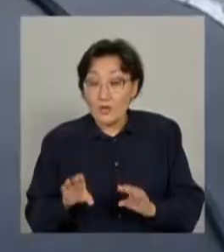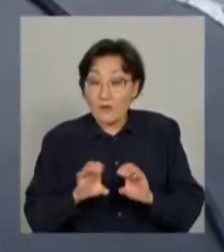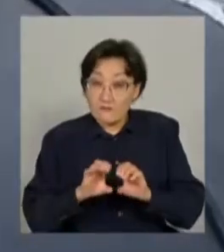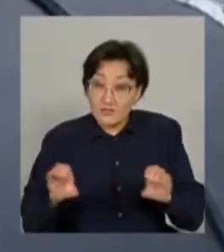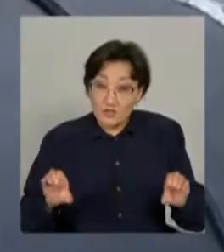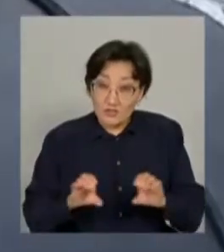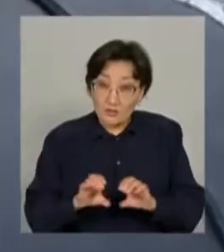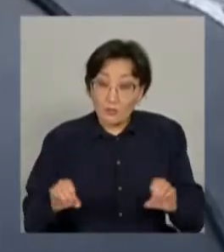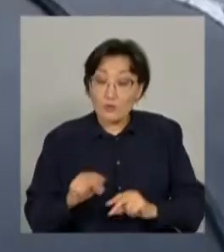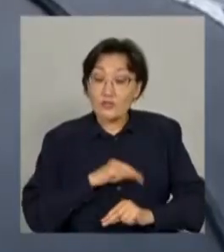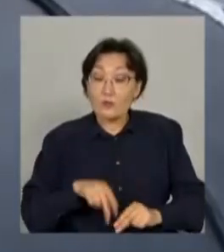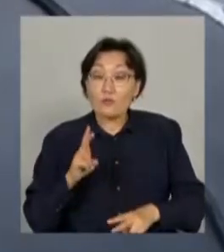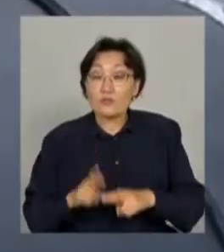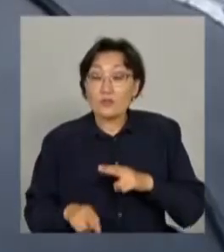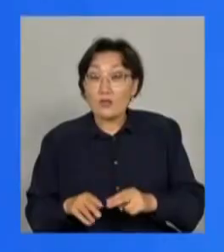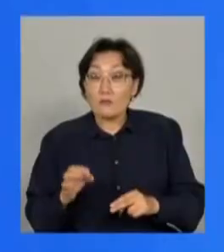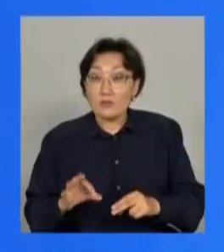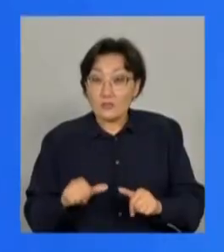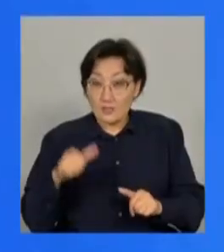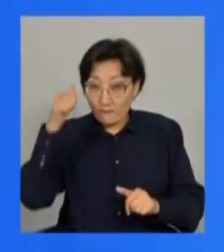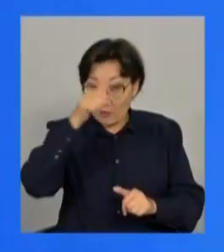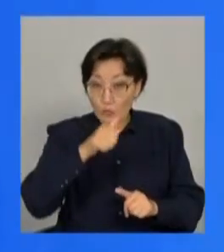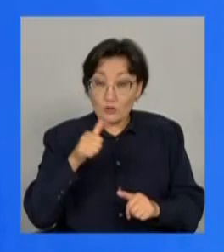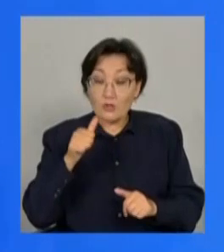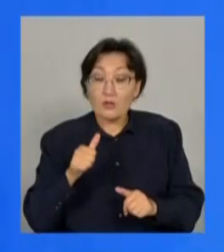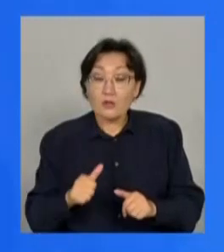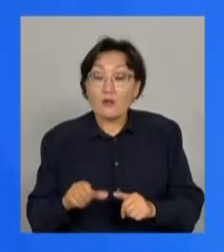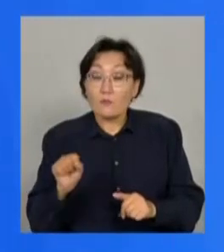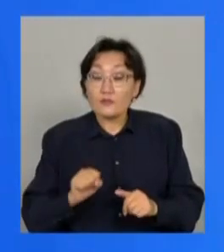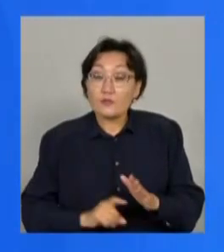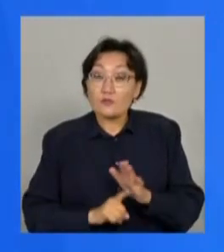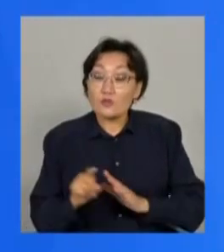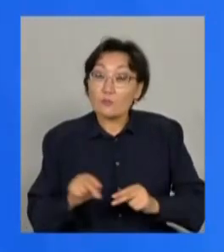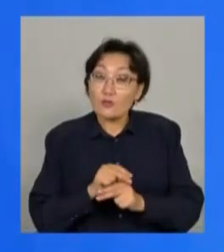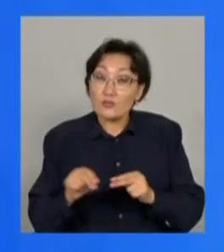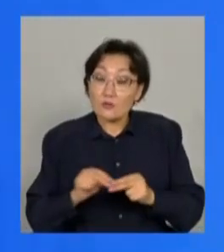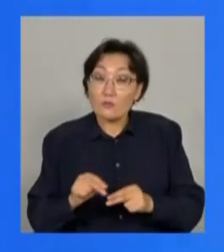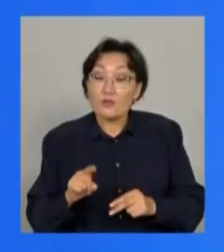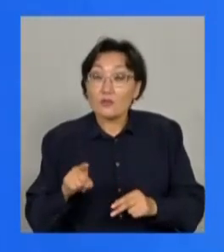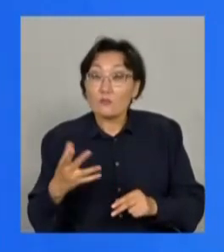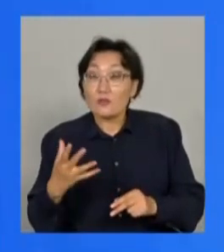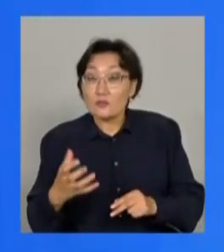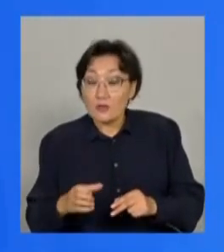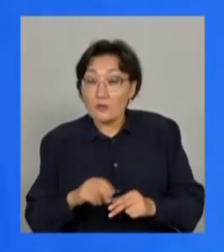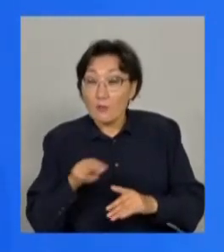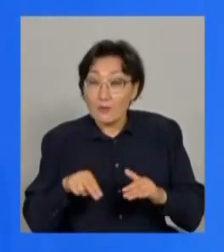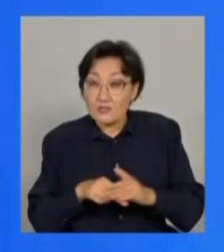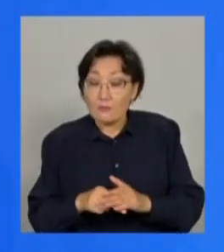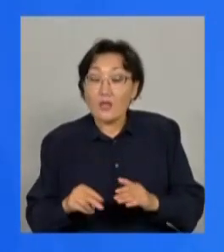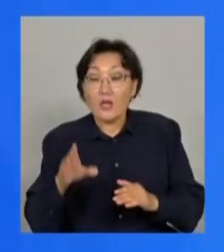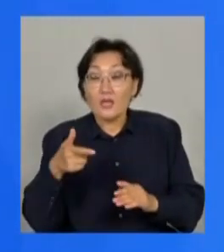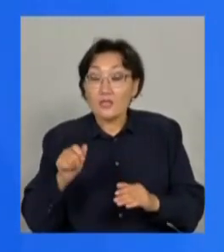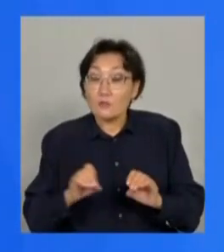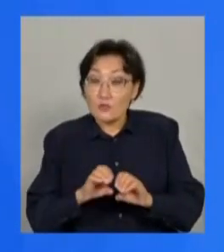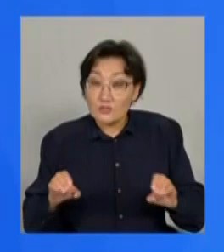сетей. Работы завершатся в октябре текущего года. В августе начнется реконструкция 1,5 километра подземного газопровода